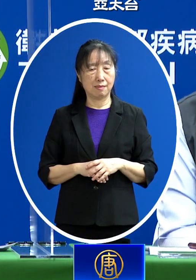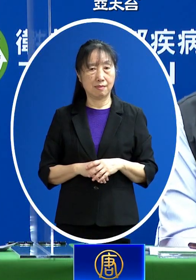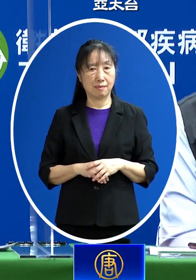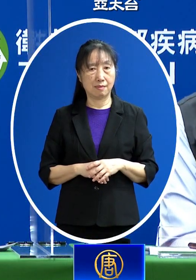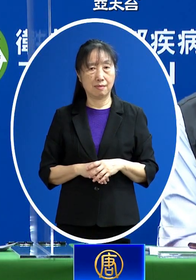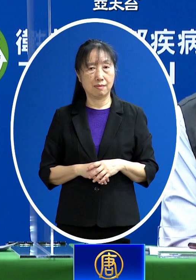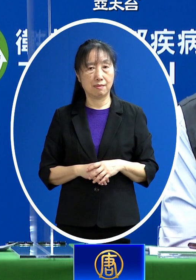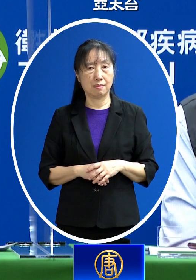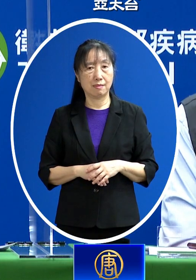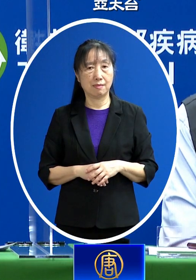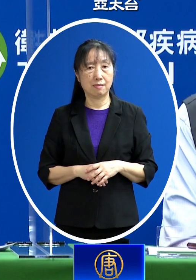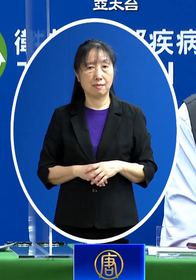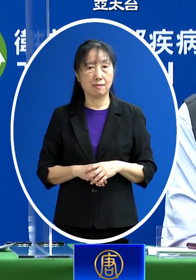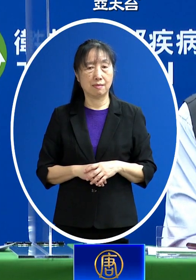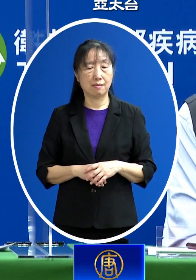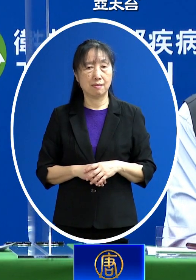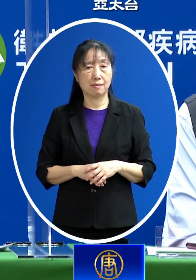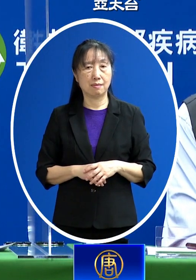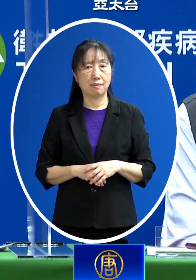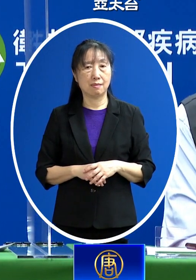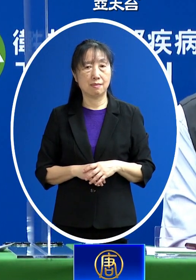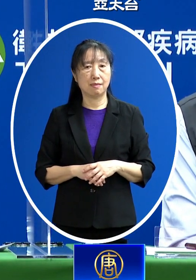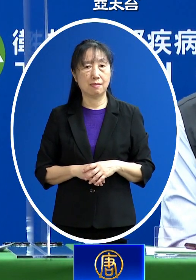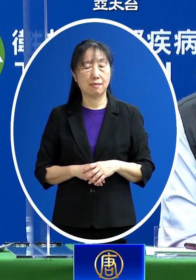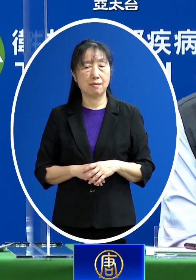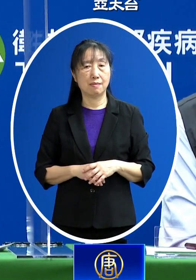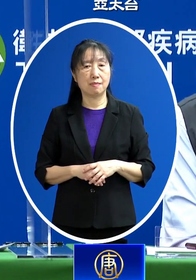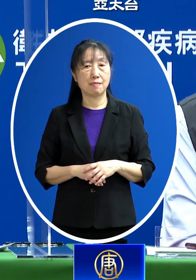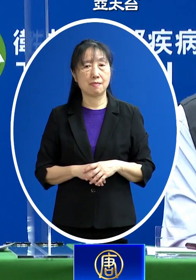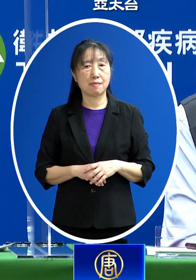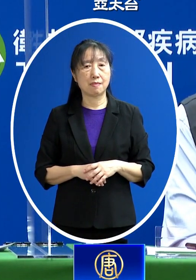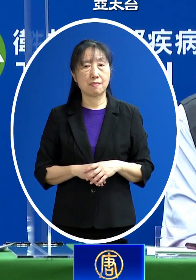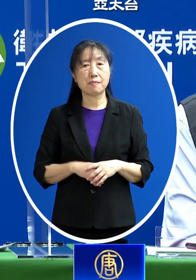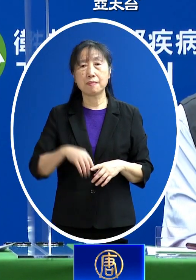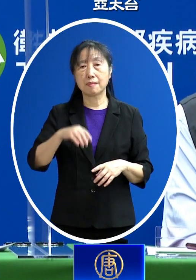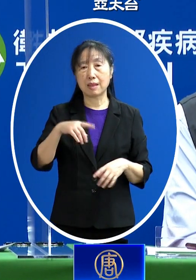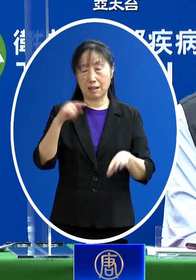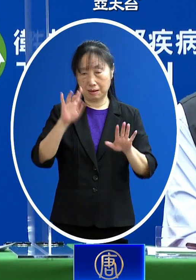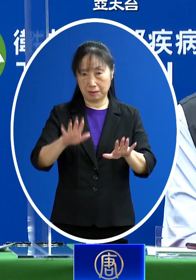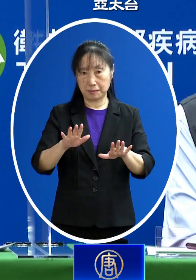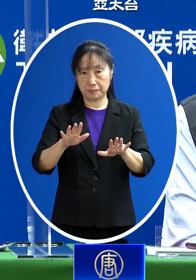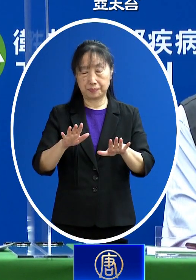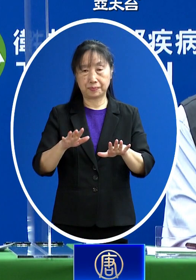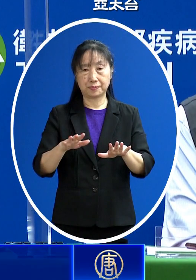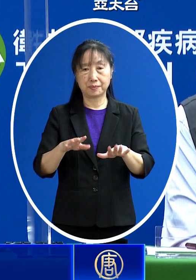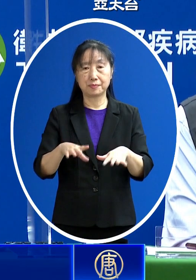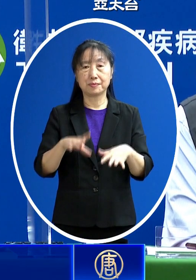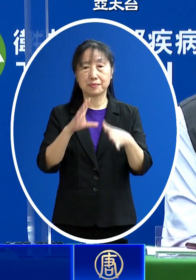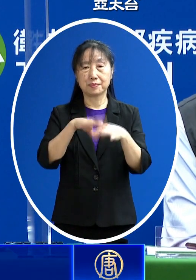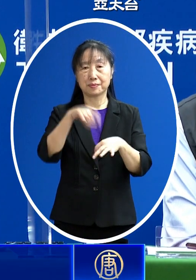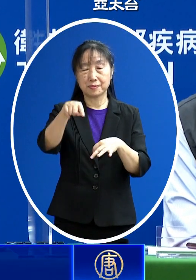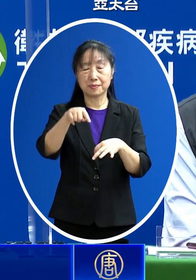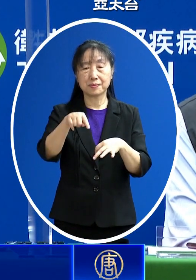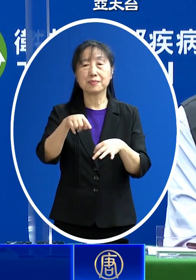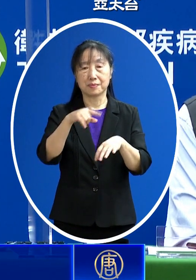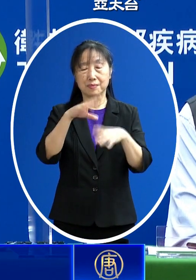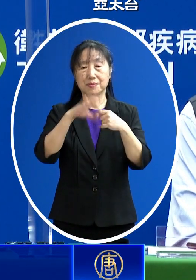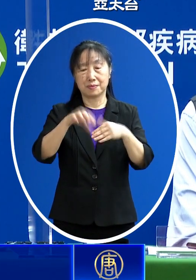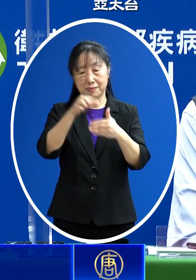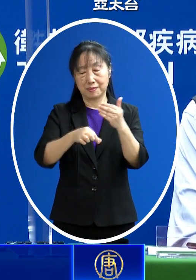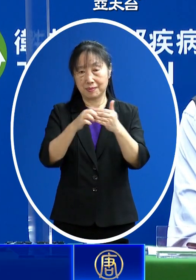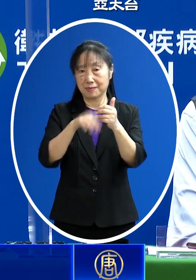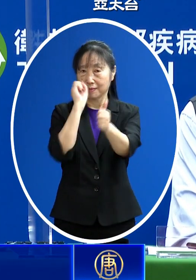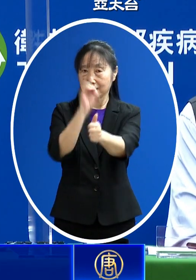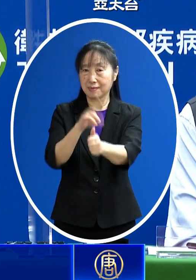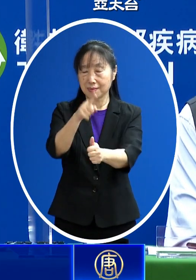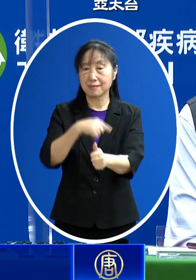婚宴场合病毒容易传播，指挥中心宣布宴席禁止逐桌敬酒。 一个吃饭的时候，